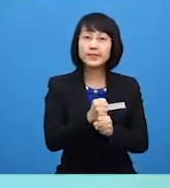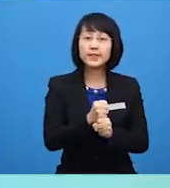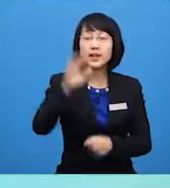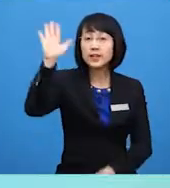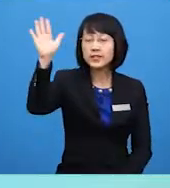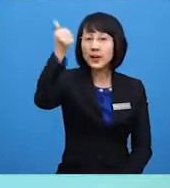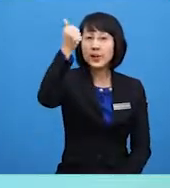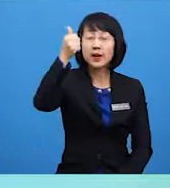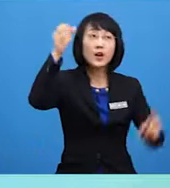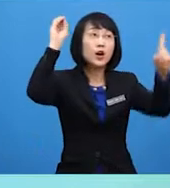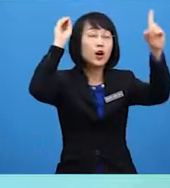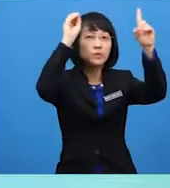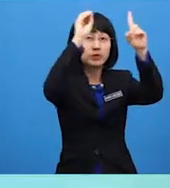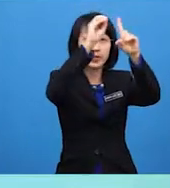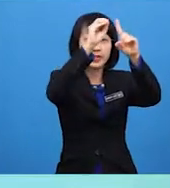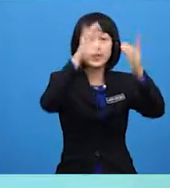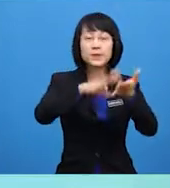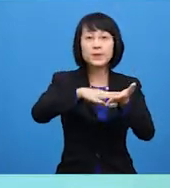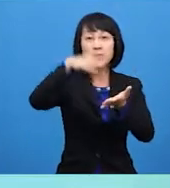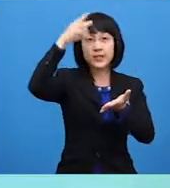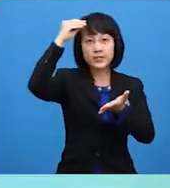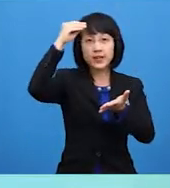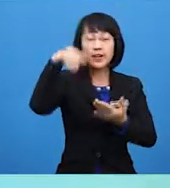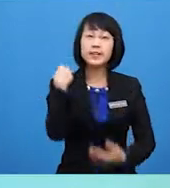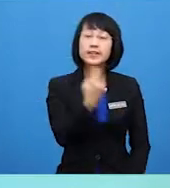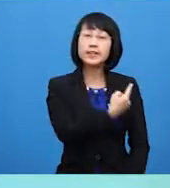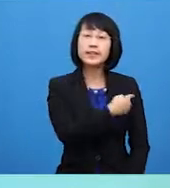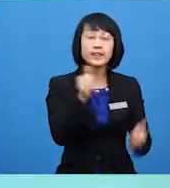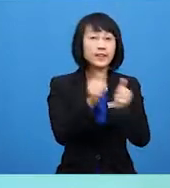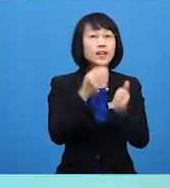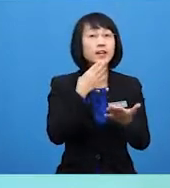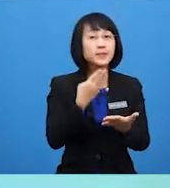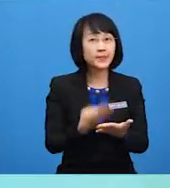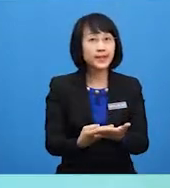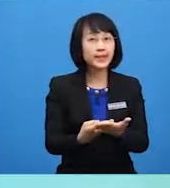mencapai objektif pembelajaran kita dengan baik.